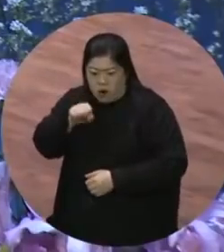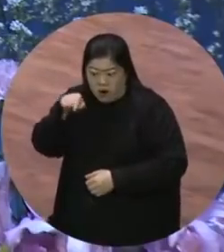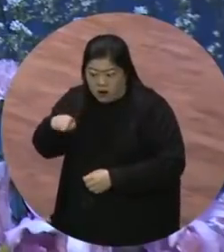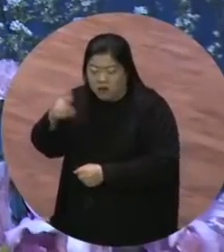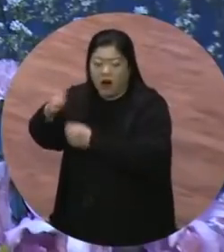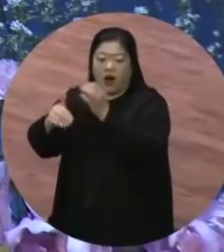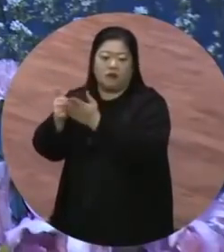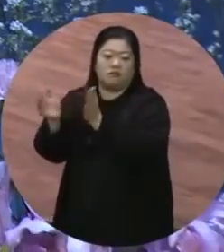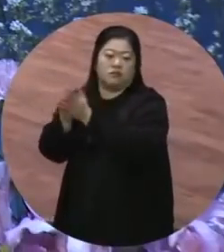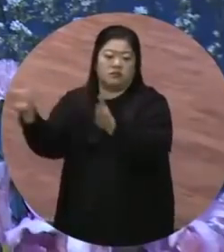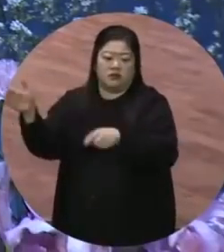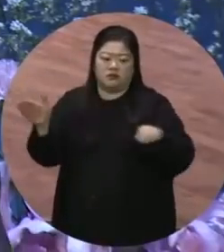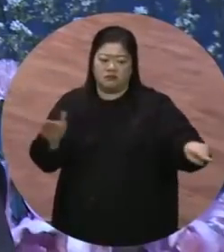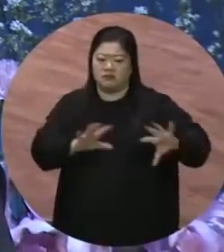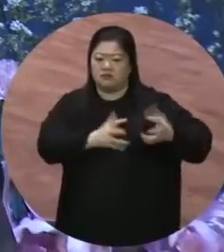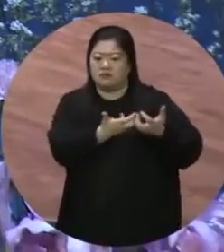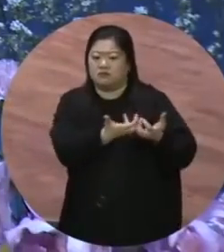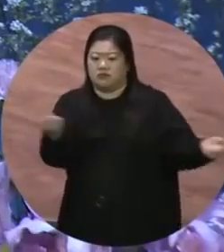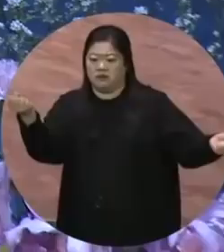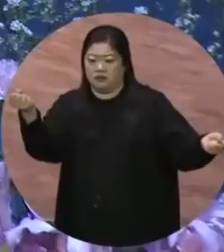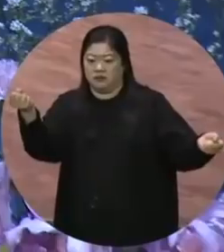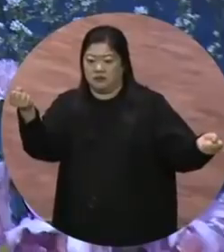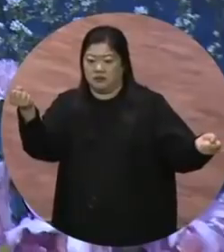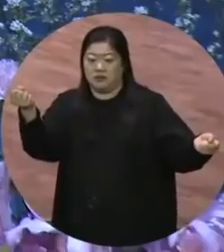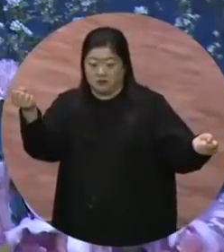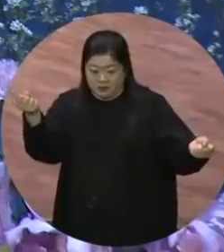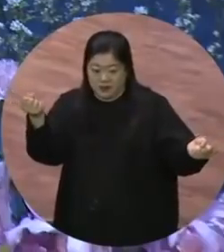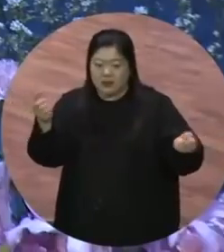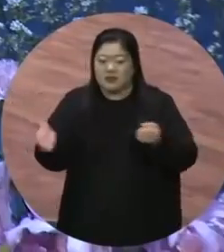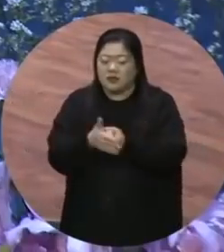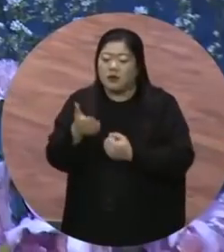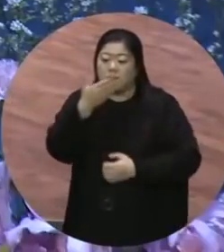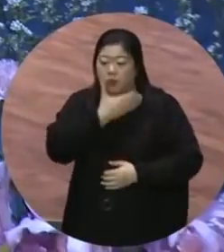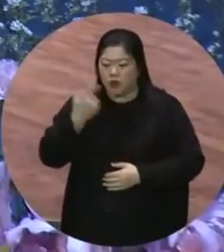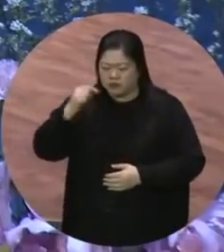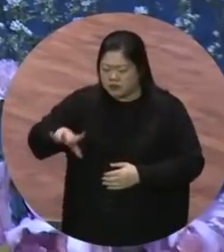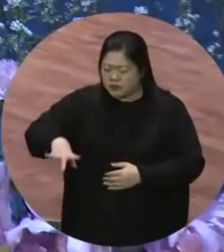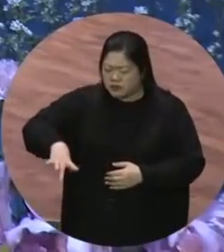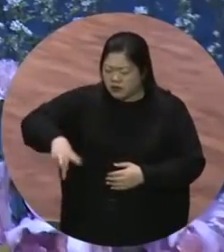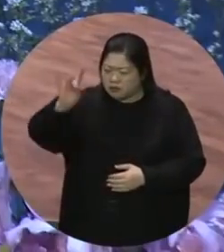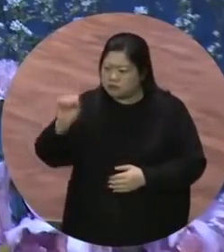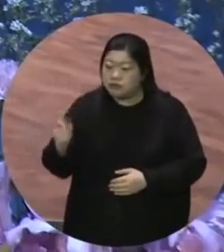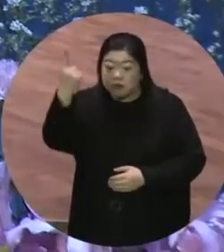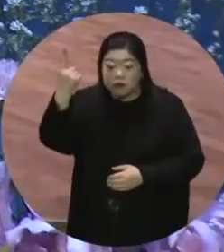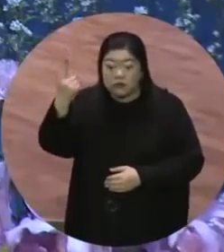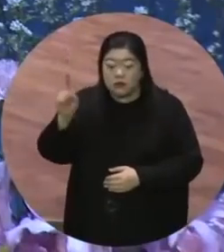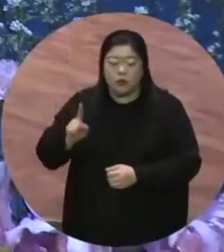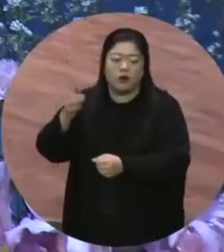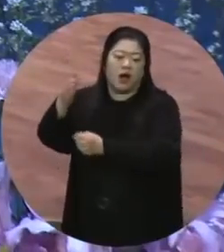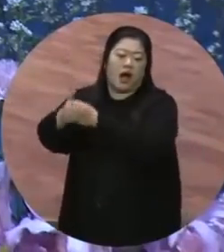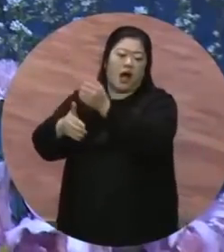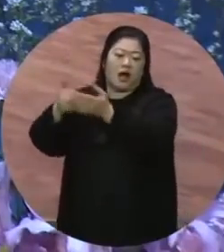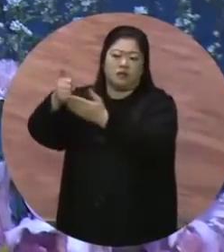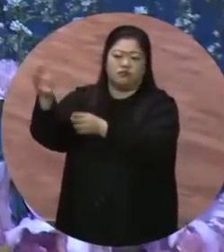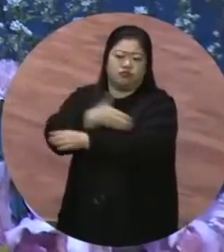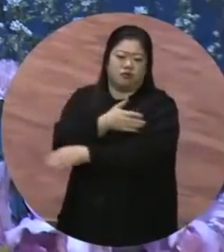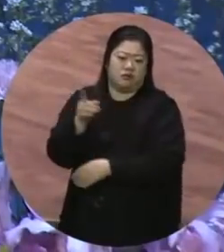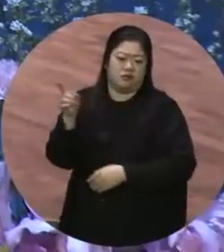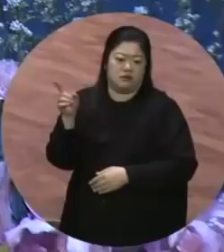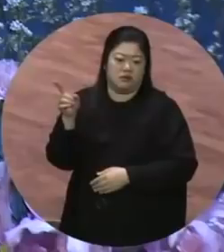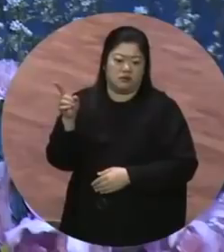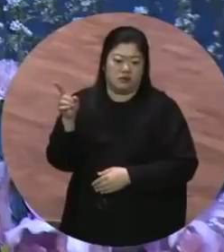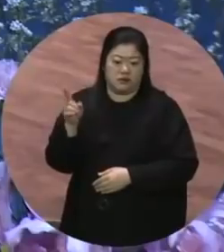온 구원의 기쁜 소식. 다시 말해서 복음의 기원이 어디서 시작되느냐? 하나님께로부터